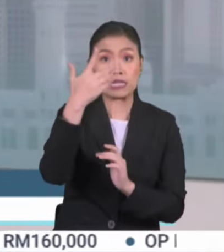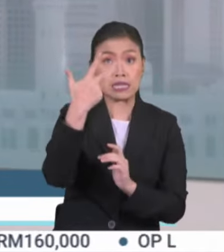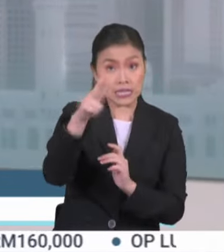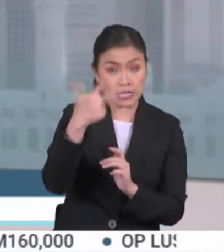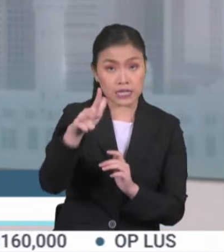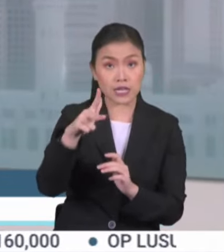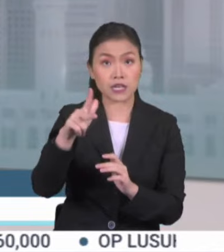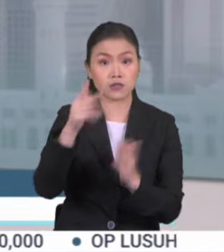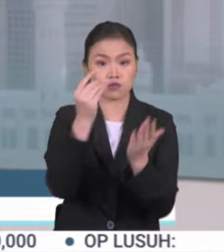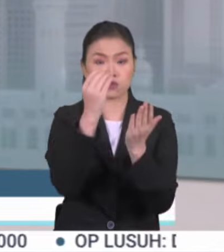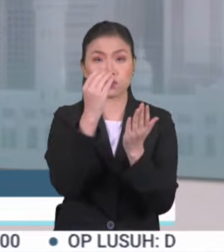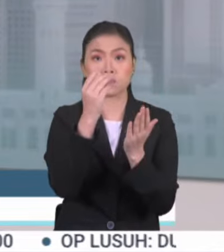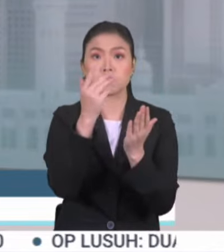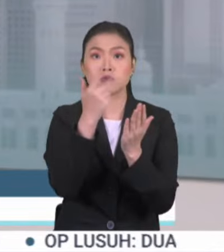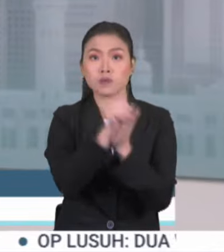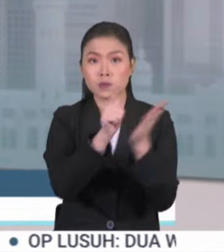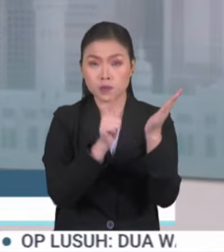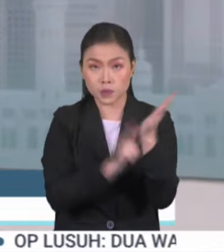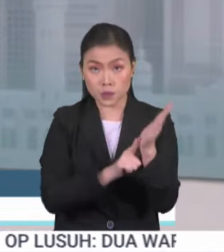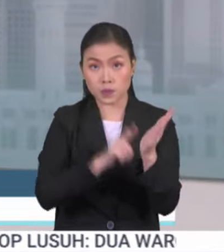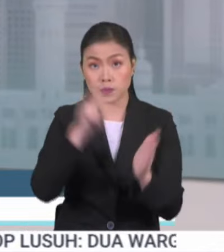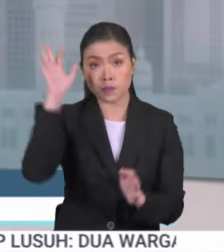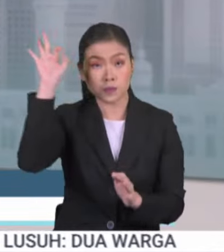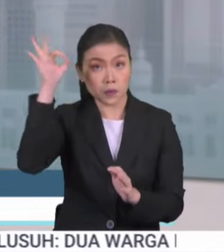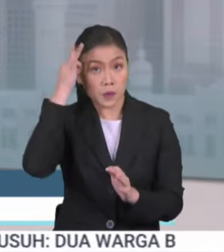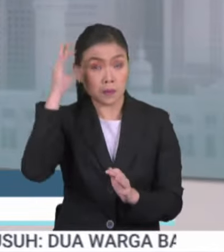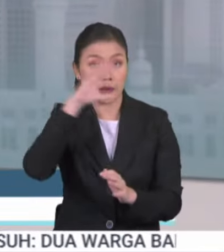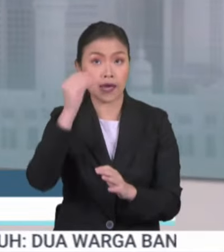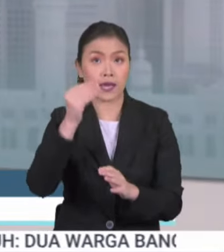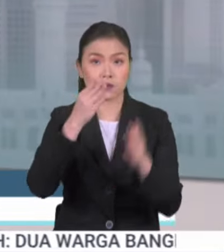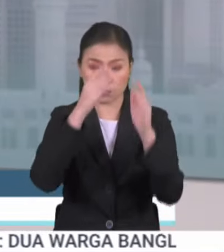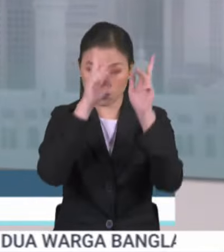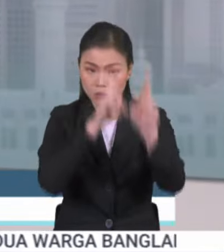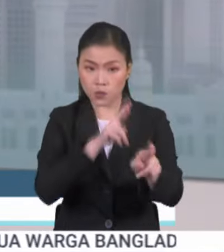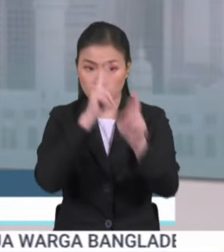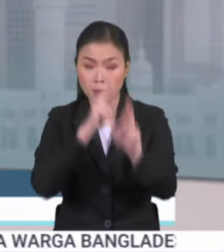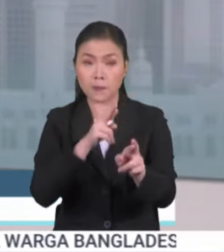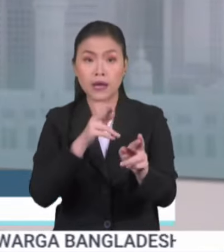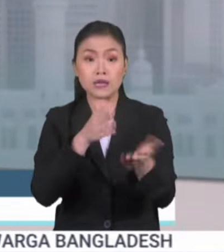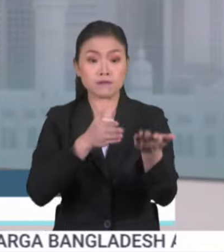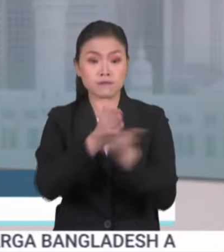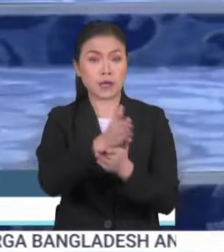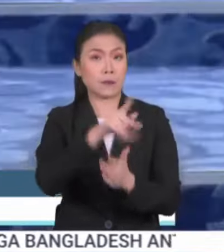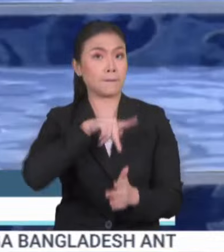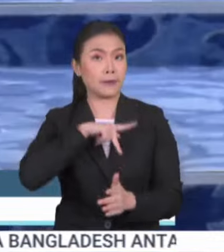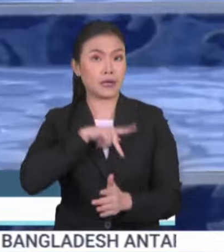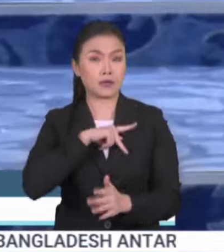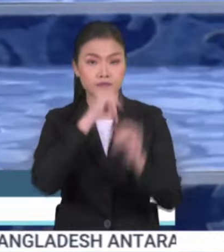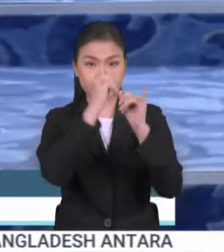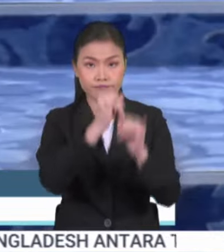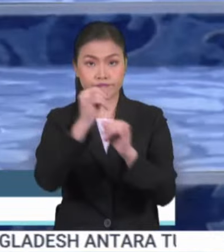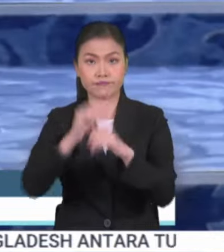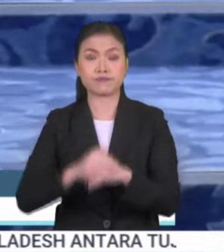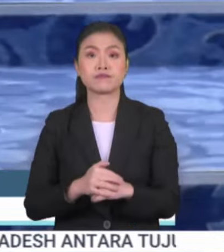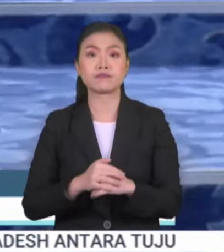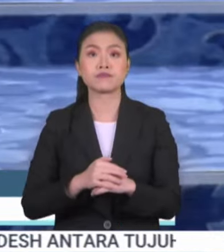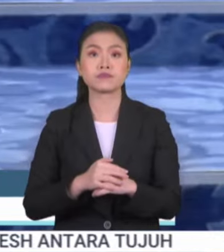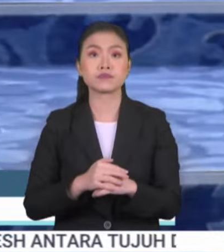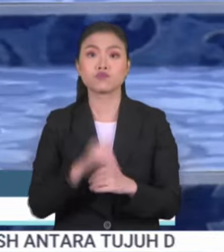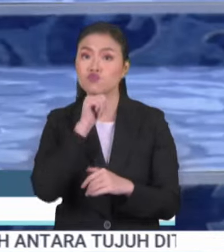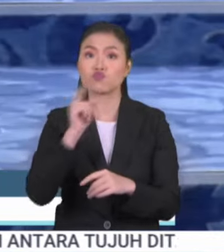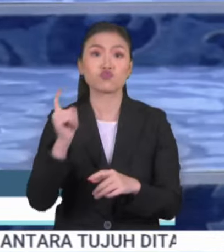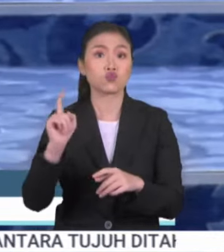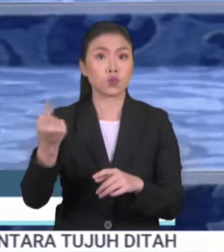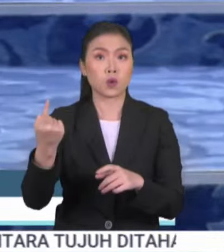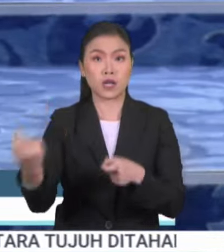Perlembagaan Persekutuan sementara menghormati hak milik perseorangan. Tambah beliau, perkara itu bukan sahaja